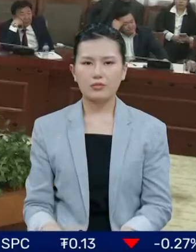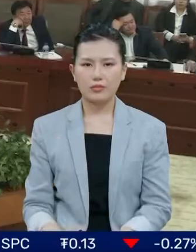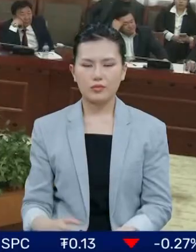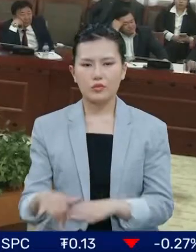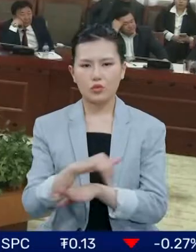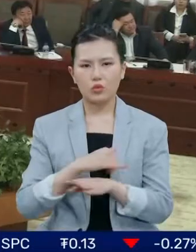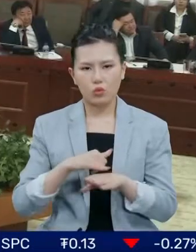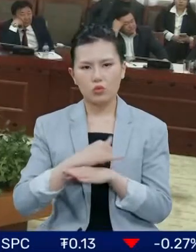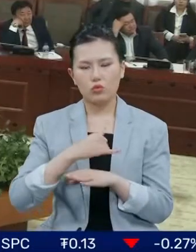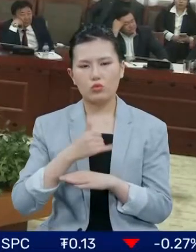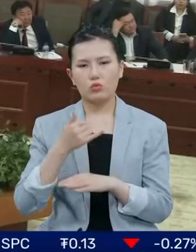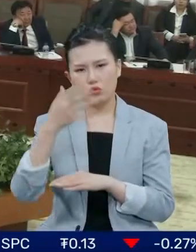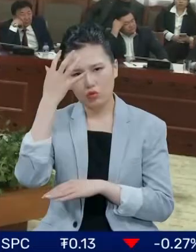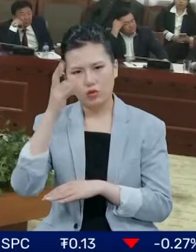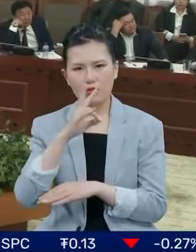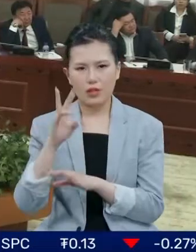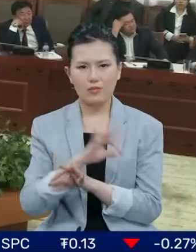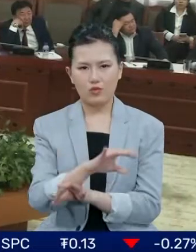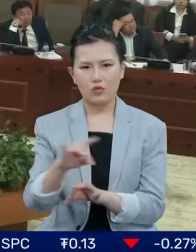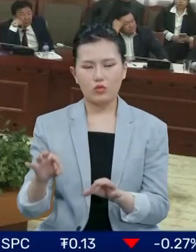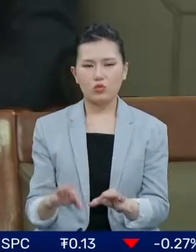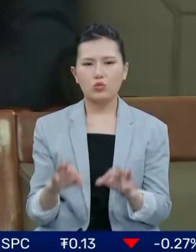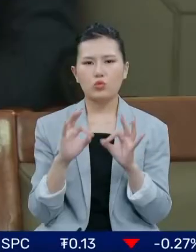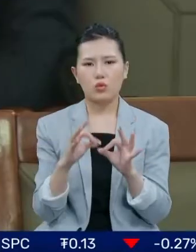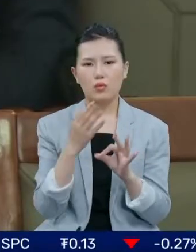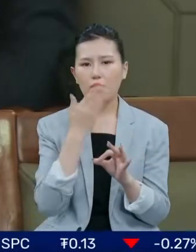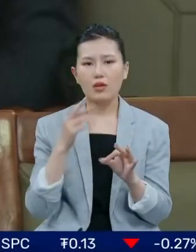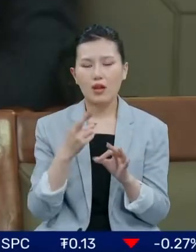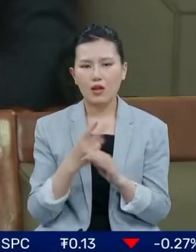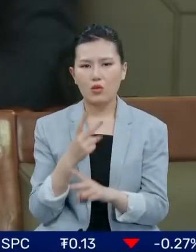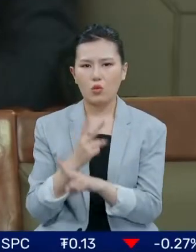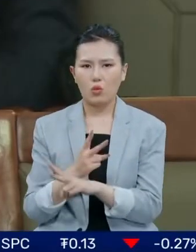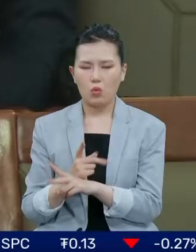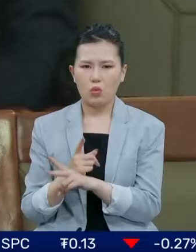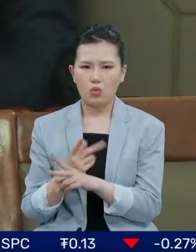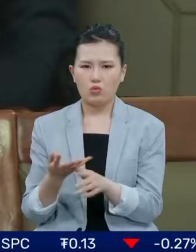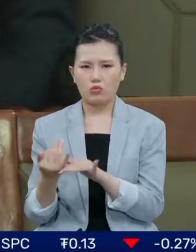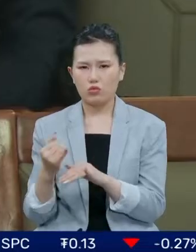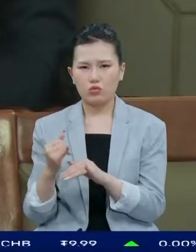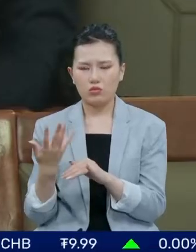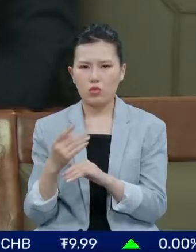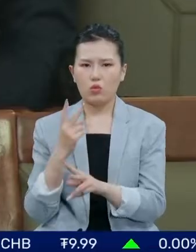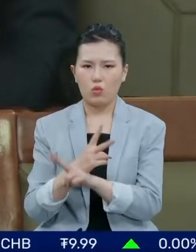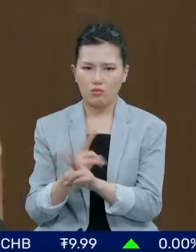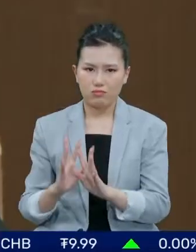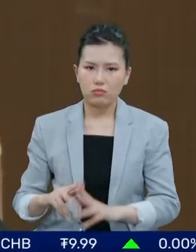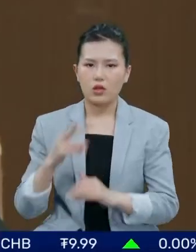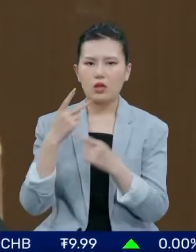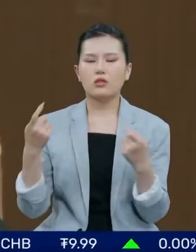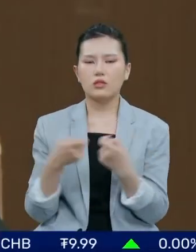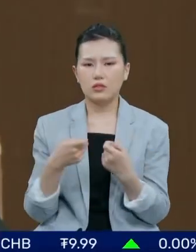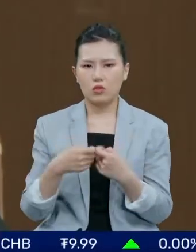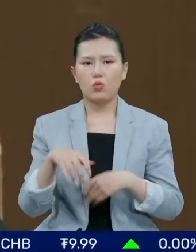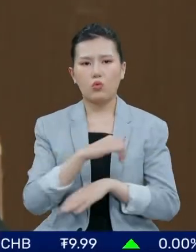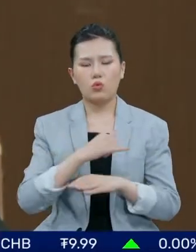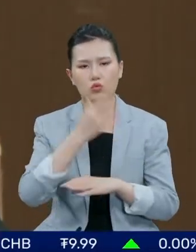төрийн намууд өнөөдөр хүртэл төлөвшөж чадаагүй байгаа нь хууль сул байгаатай холбоотой. Тиймээс хуулийг сайжруулж боловсруулах нь зөв. Гэхдээ улс төрийн намын